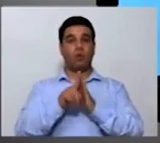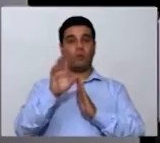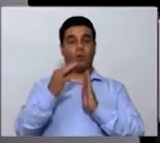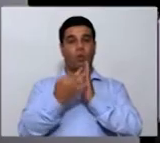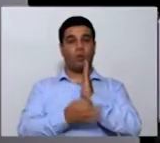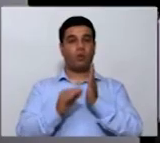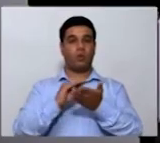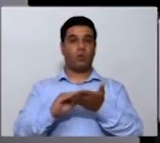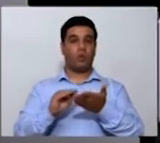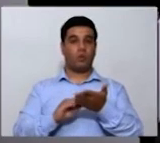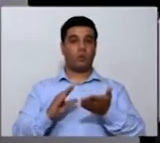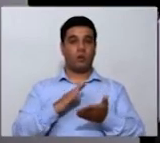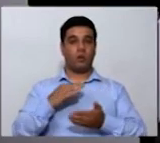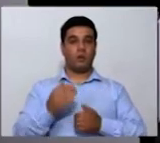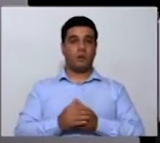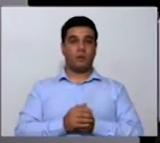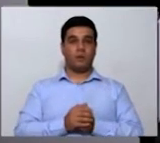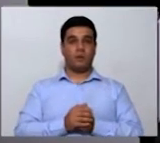yozib chiqdik.